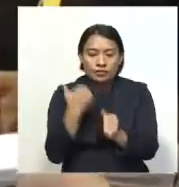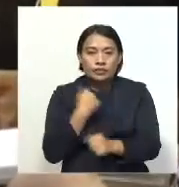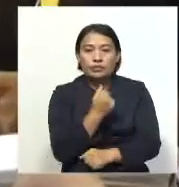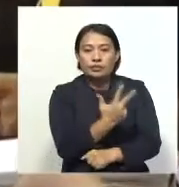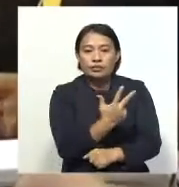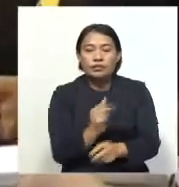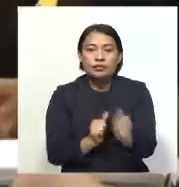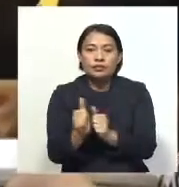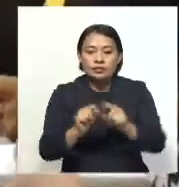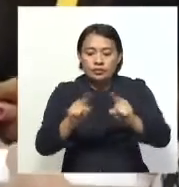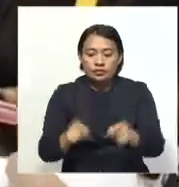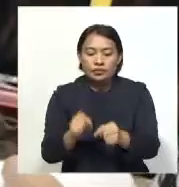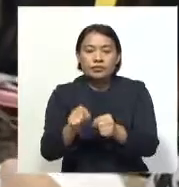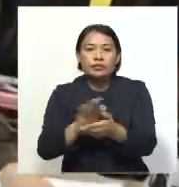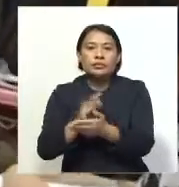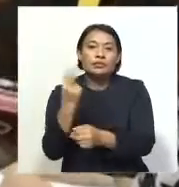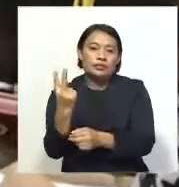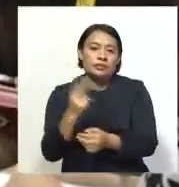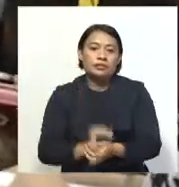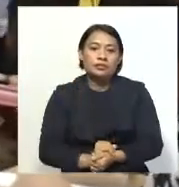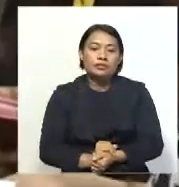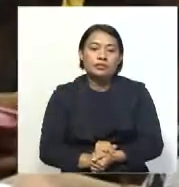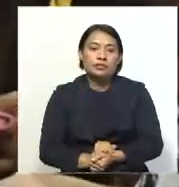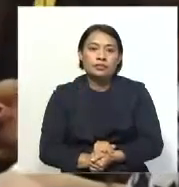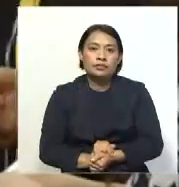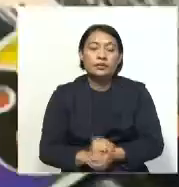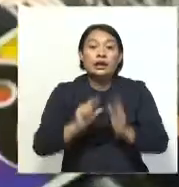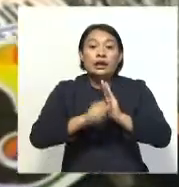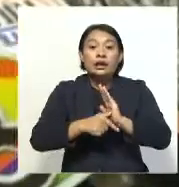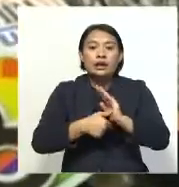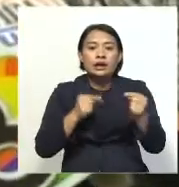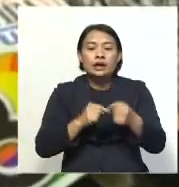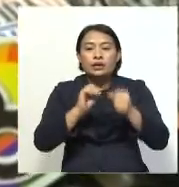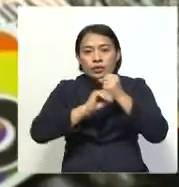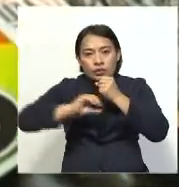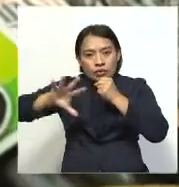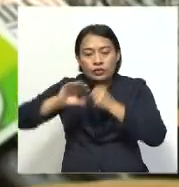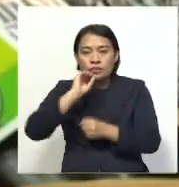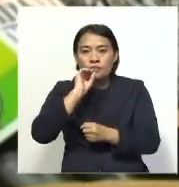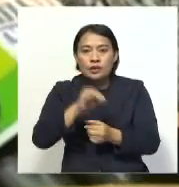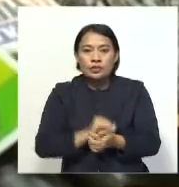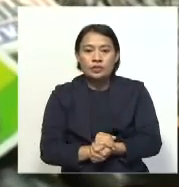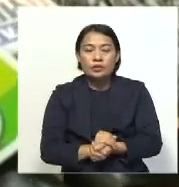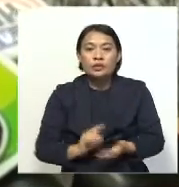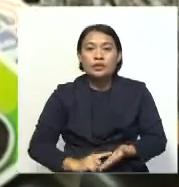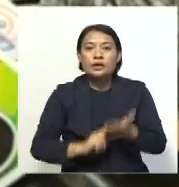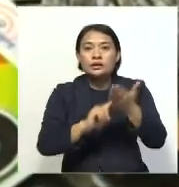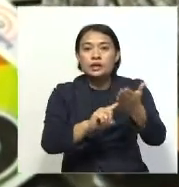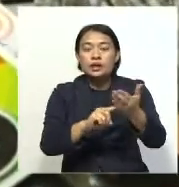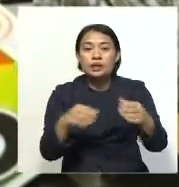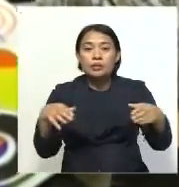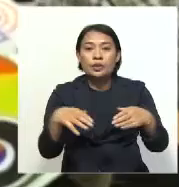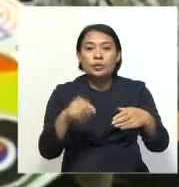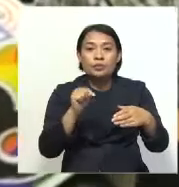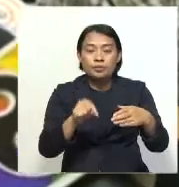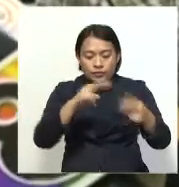ายจะประมูล2ใบอนุญาตค่ะโดยนายถากรตันทสิทธิ์เลขาธิการกสทช.ก็บอกนะคะว่าจะเสนอเรื่องไปยังคณ